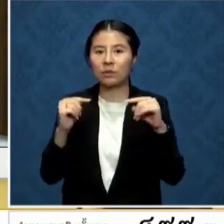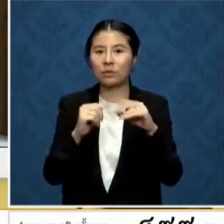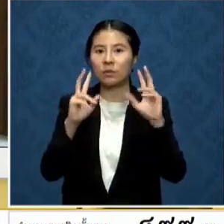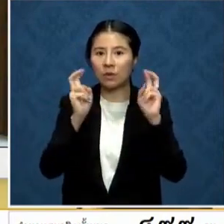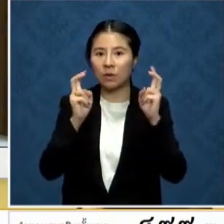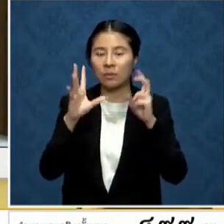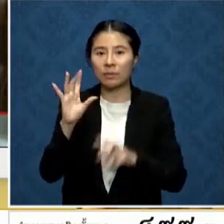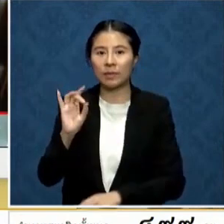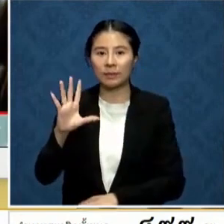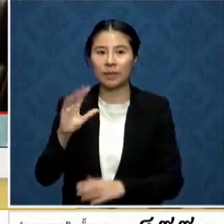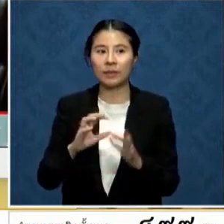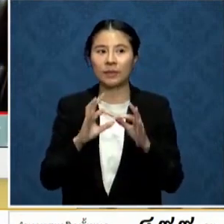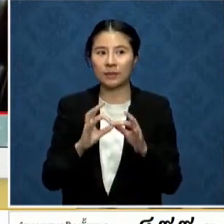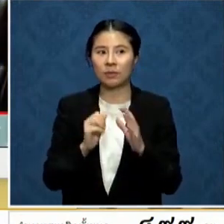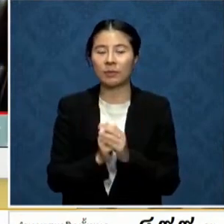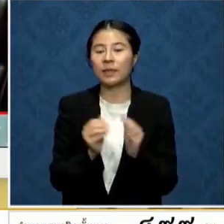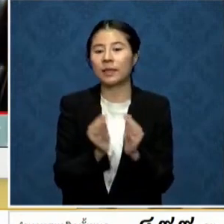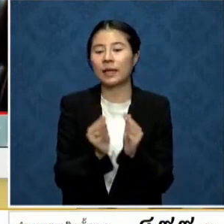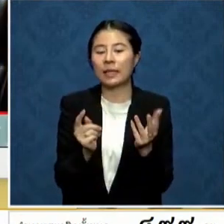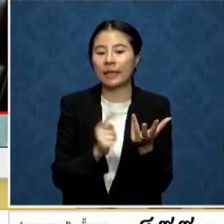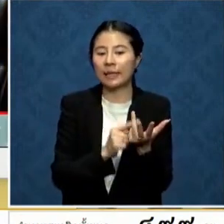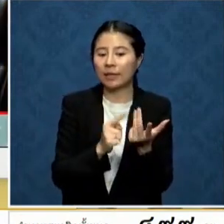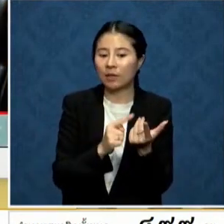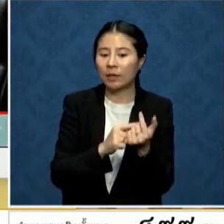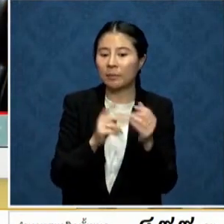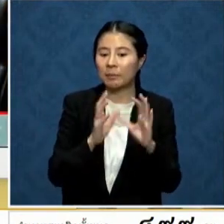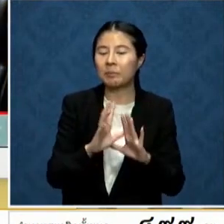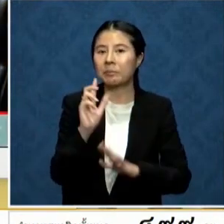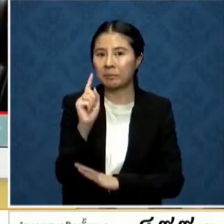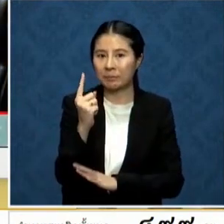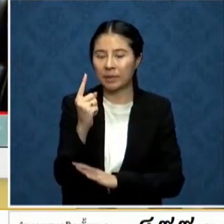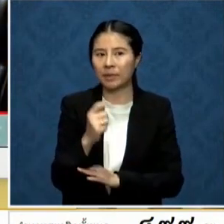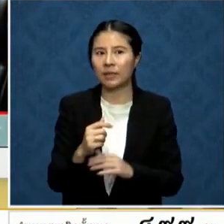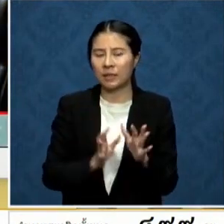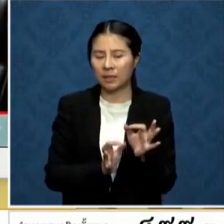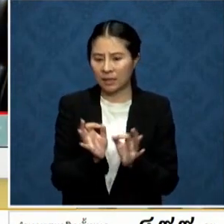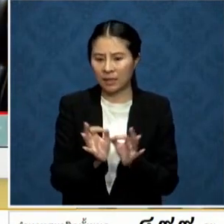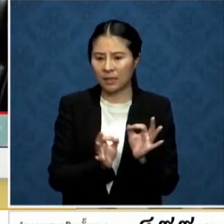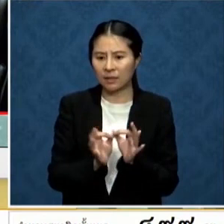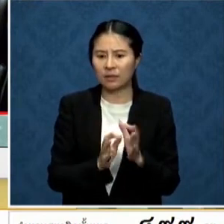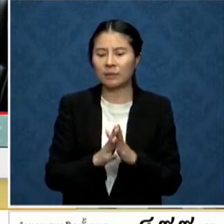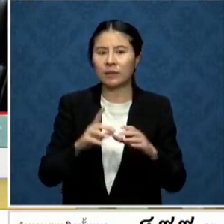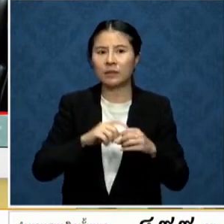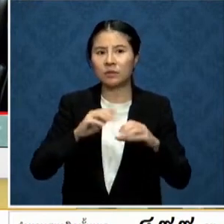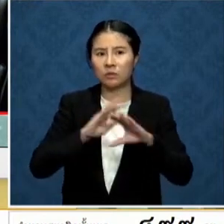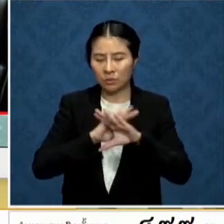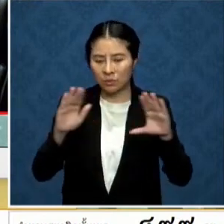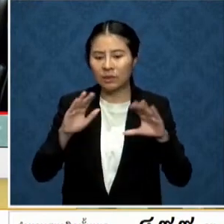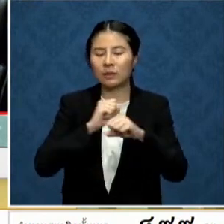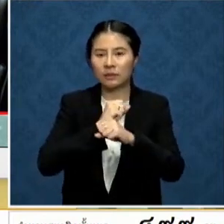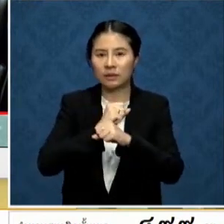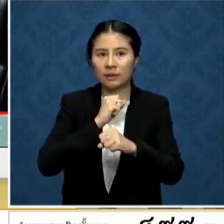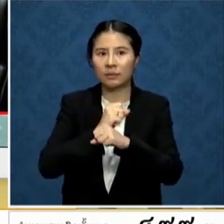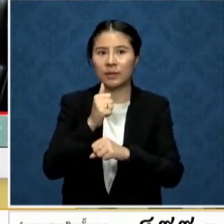ที่เกี่ยวข้องกับการนับคะแนนใหม่อันนี้ความจริงต้องบอกว่าไม่ได้เป็นสาระสำคัญนะครับถ้าท่านติดใจอันนี้ในชั้นกรรมาธิการก็ยินดีที่จะถอนนะครับแต่อยากจะ